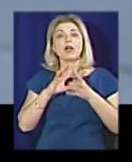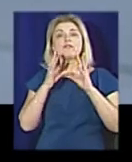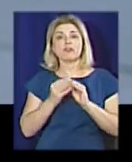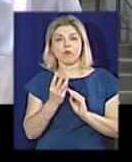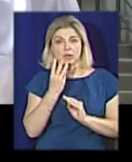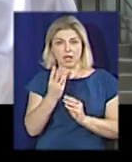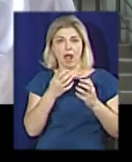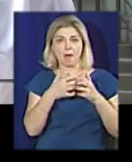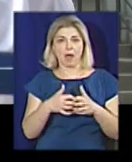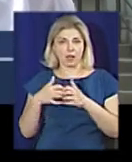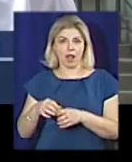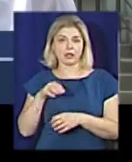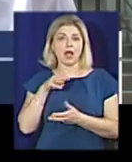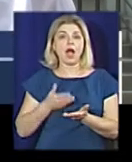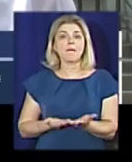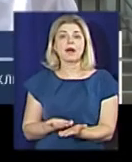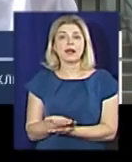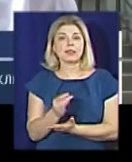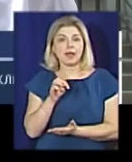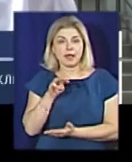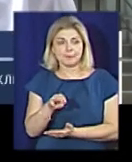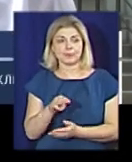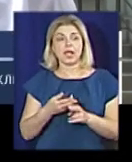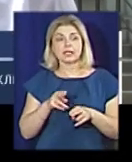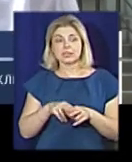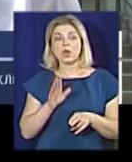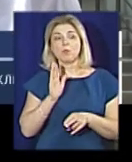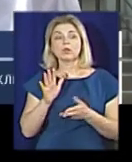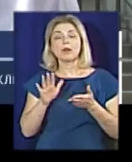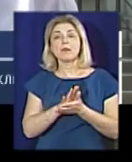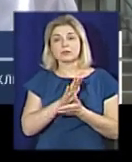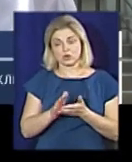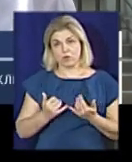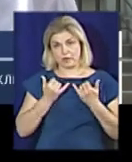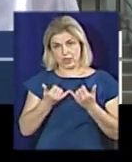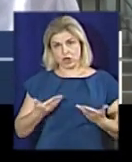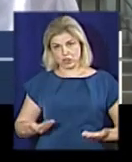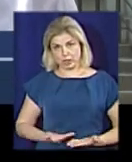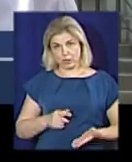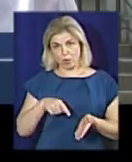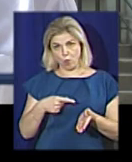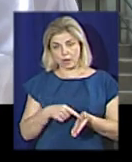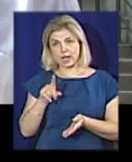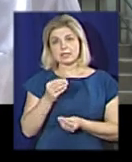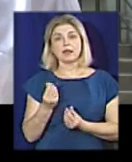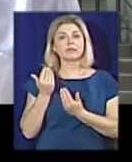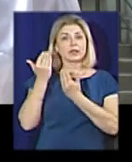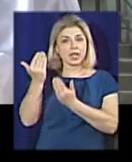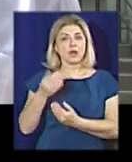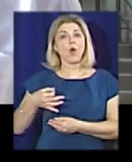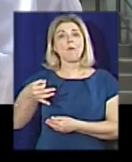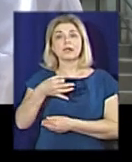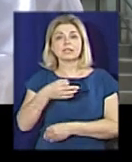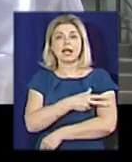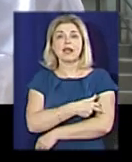МРТ. Фактично для жителів області це буде безкоштовно. За рахунок бюджету обласної лікарні ми